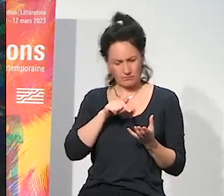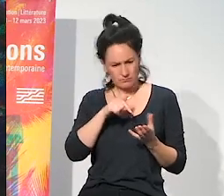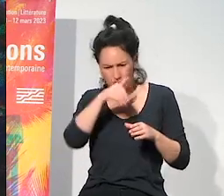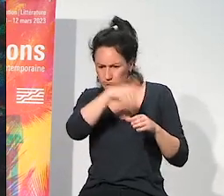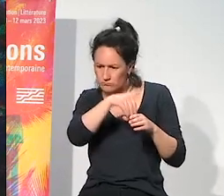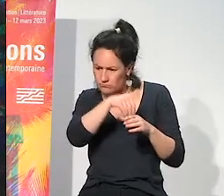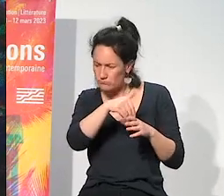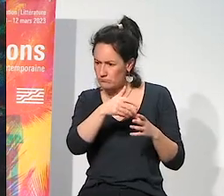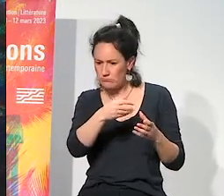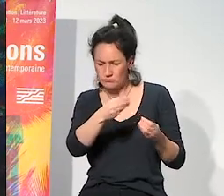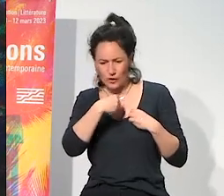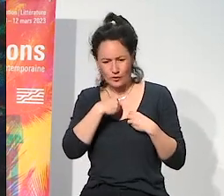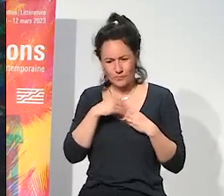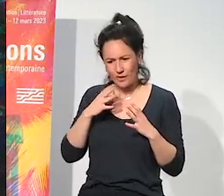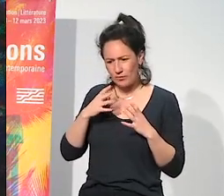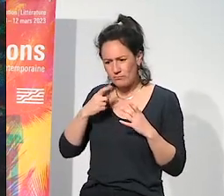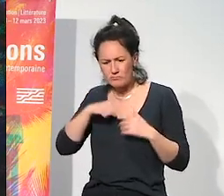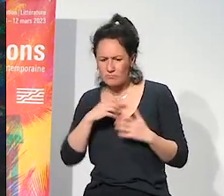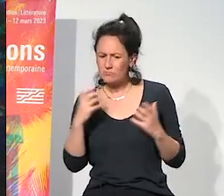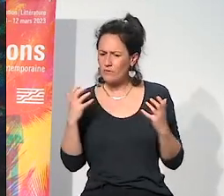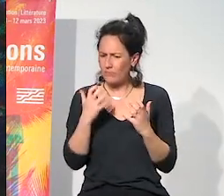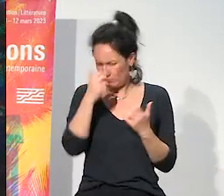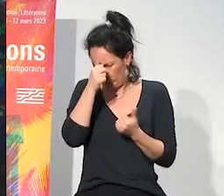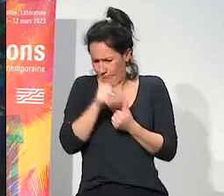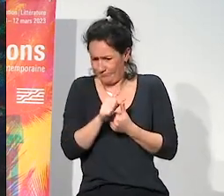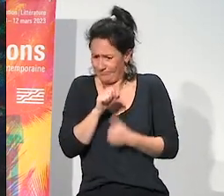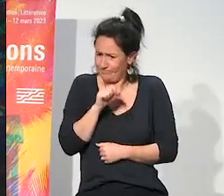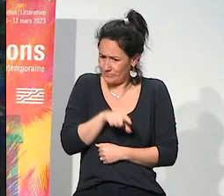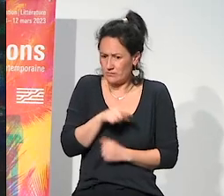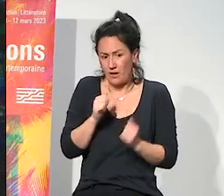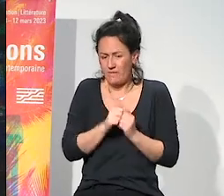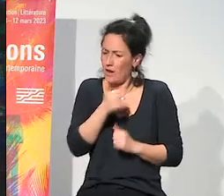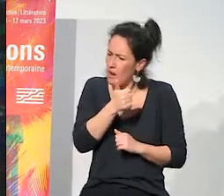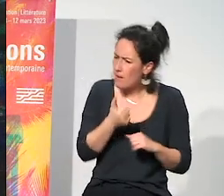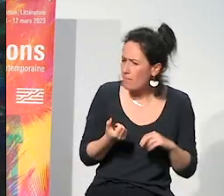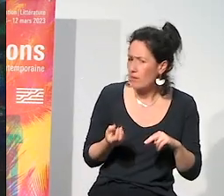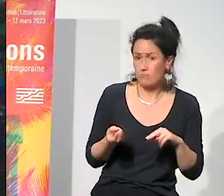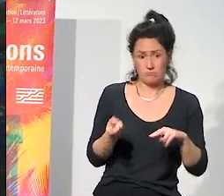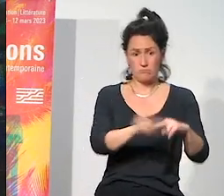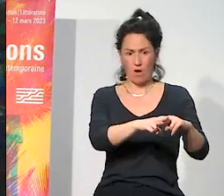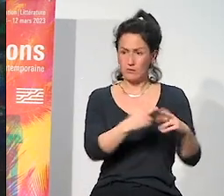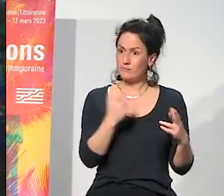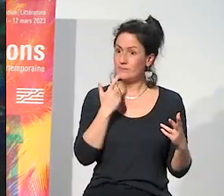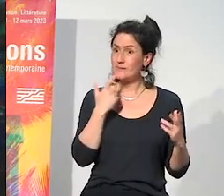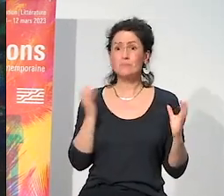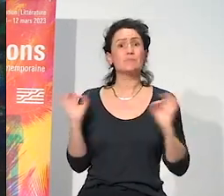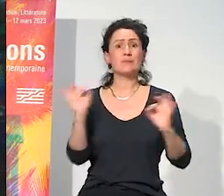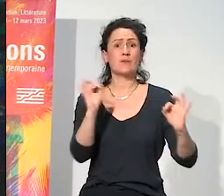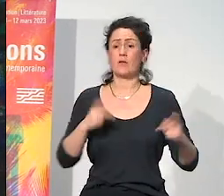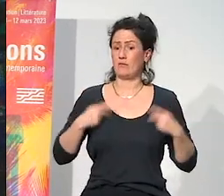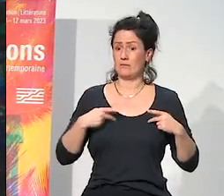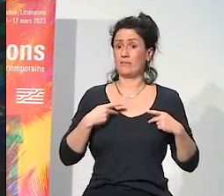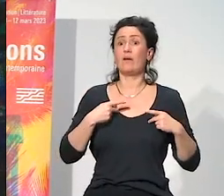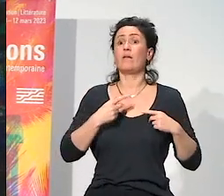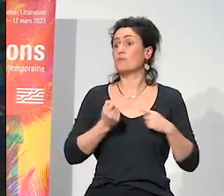de ce qu'on a envie d'entendre de ce récit, quand on sait qu'elle est morte à Bergen-Belsen, quand on sait que personne n'a survécu à part Otto Frank.